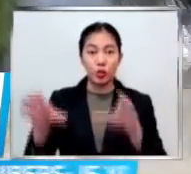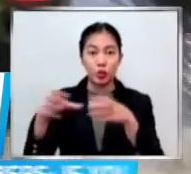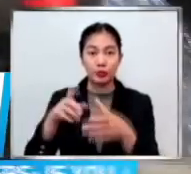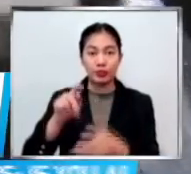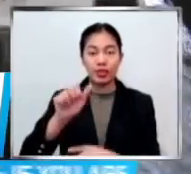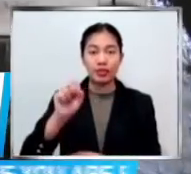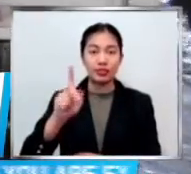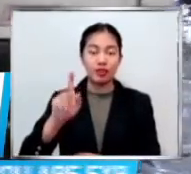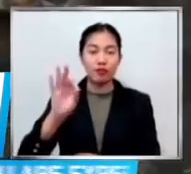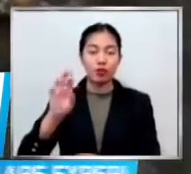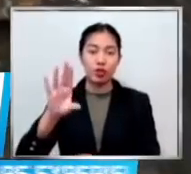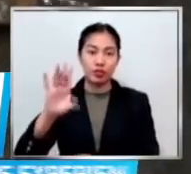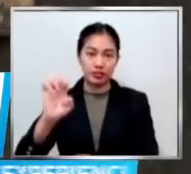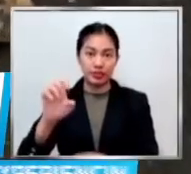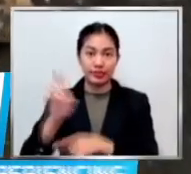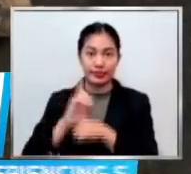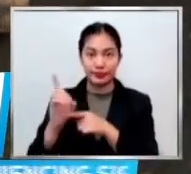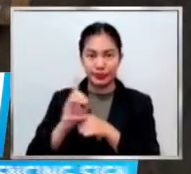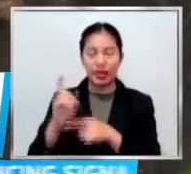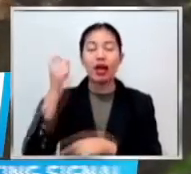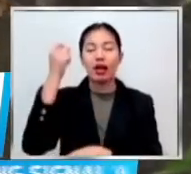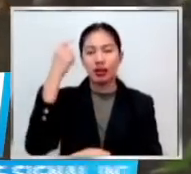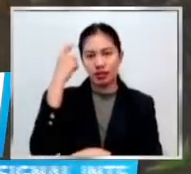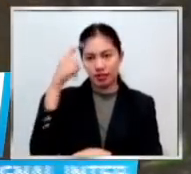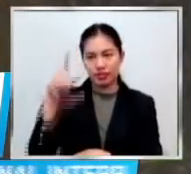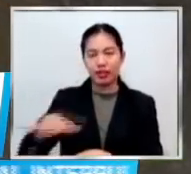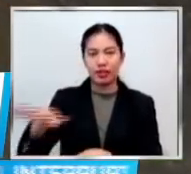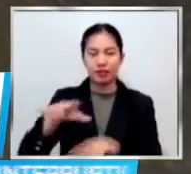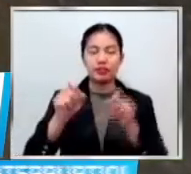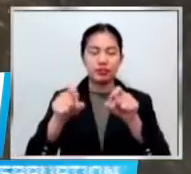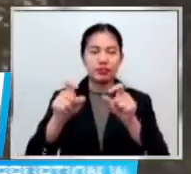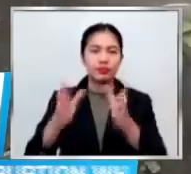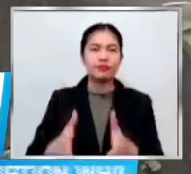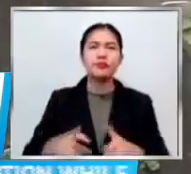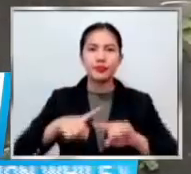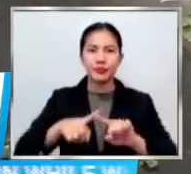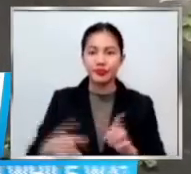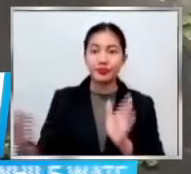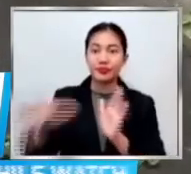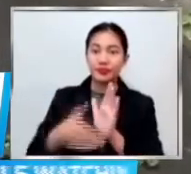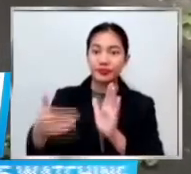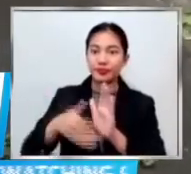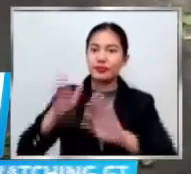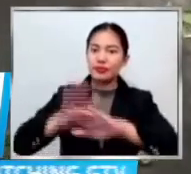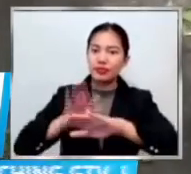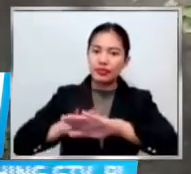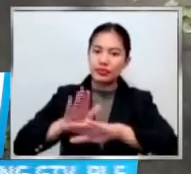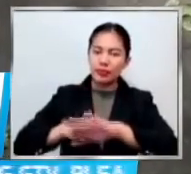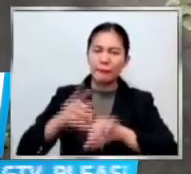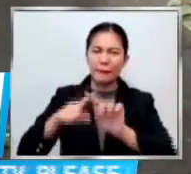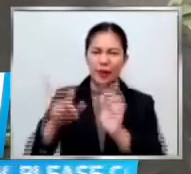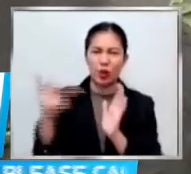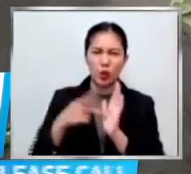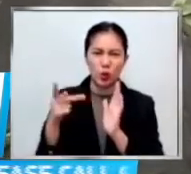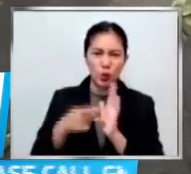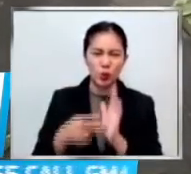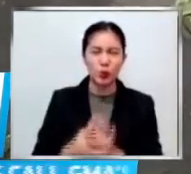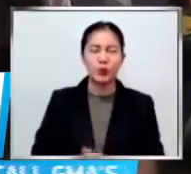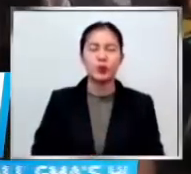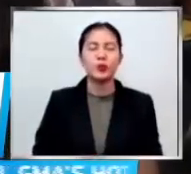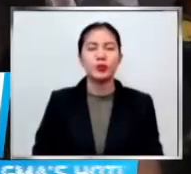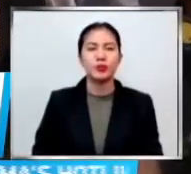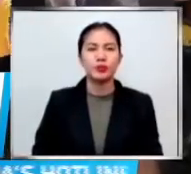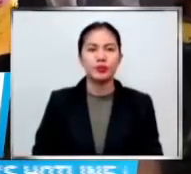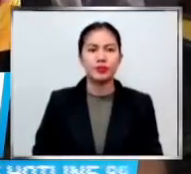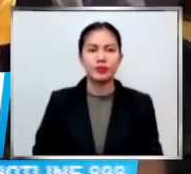mga vendor. Pero ilang beses na raw silang pinalalahanan na huwag pumwesto sa bangketa. Yung bangkita, sana huwag na